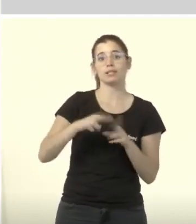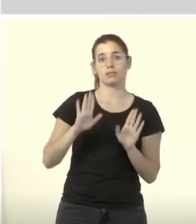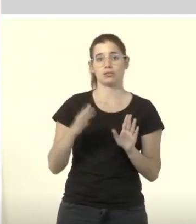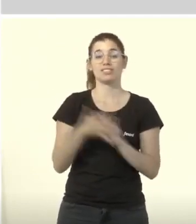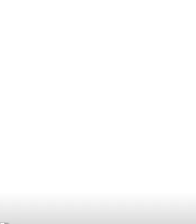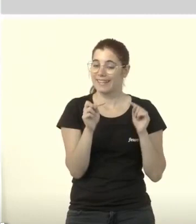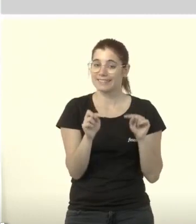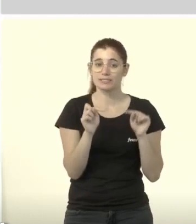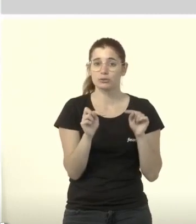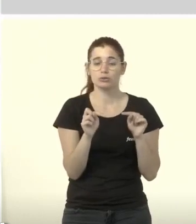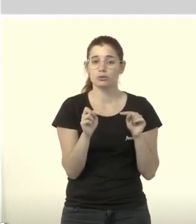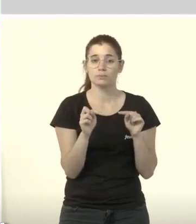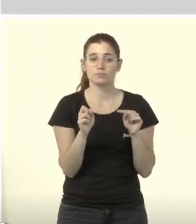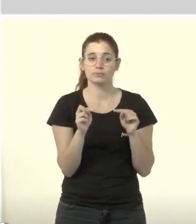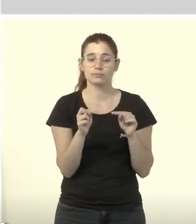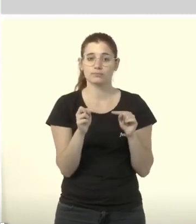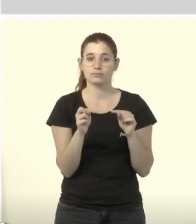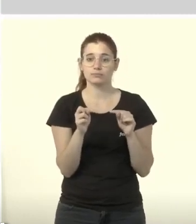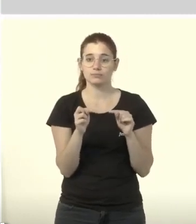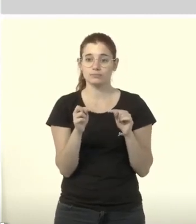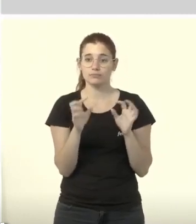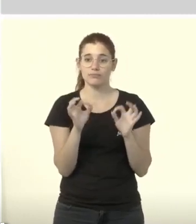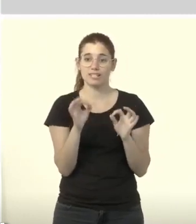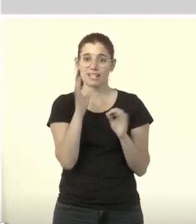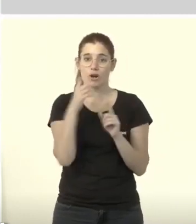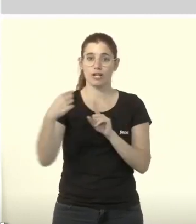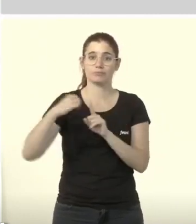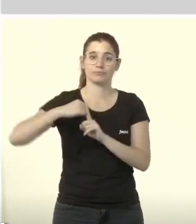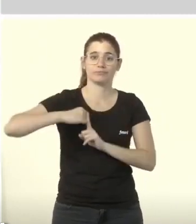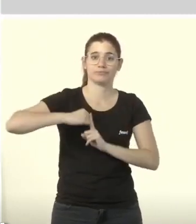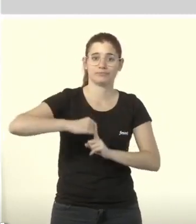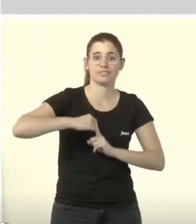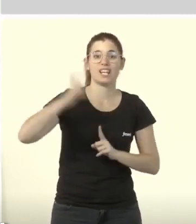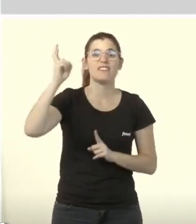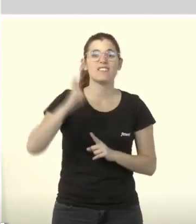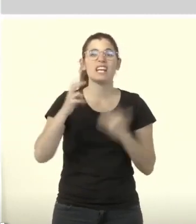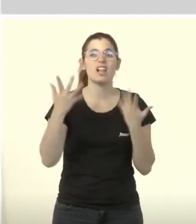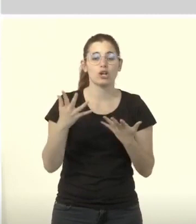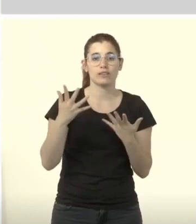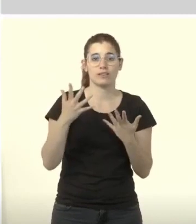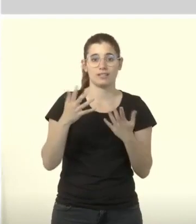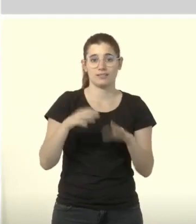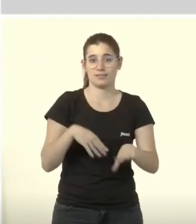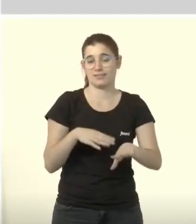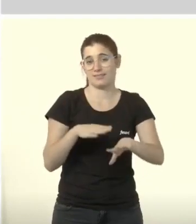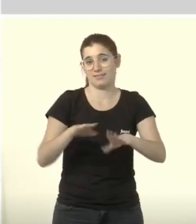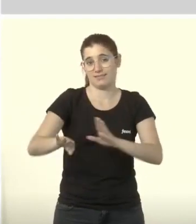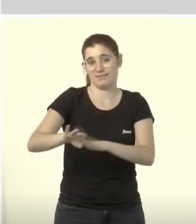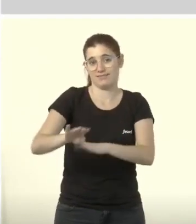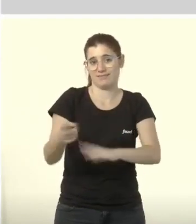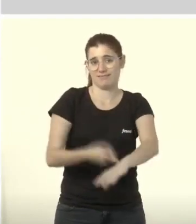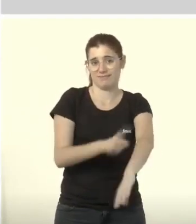postura personal. Aquesta caseria partís de l'extrema dreta, ho sabem perfectament.